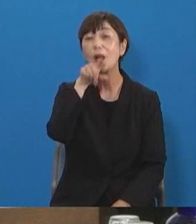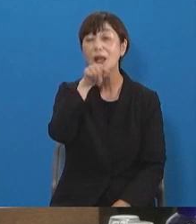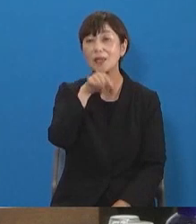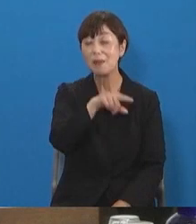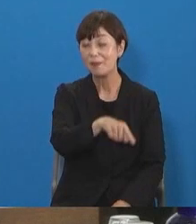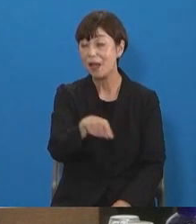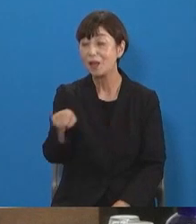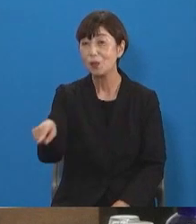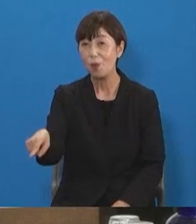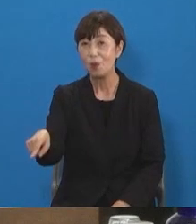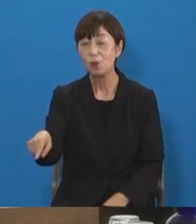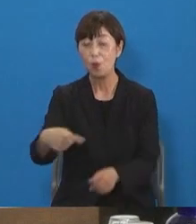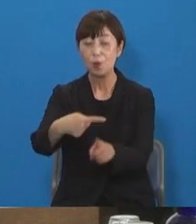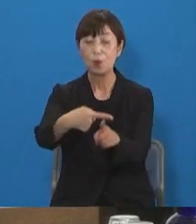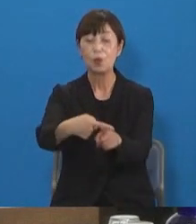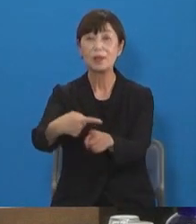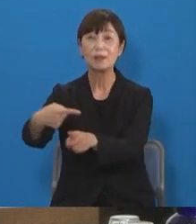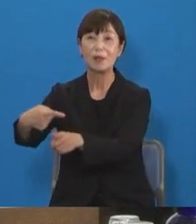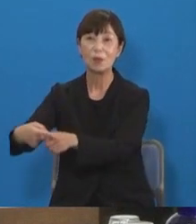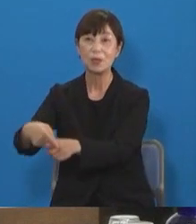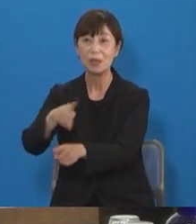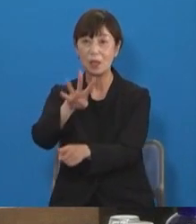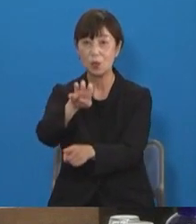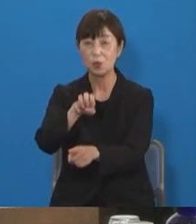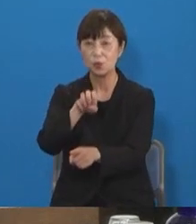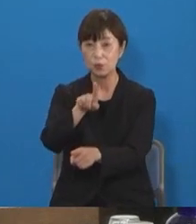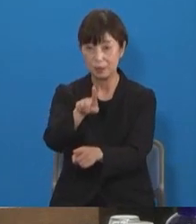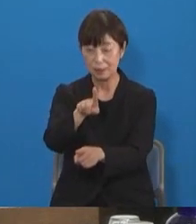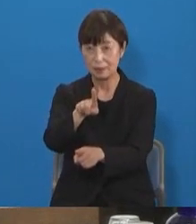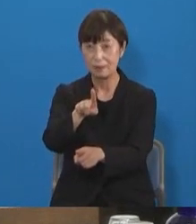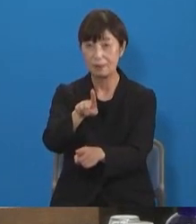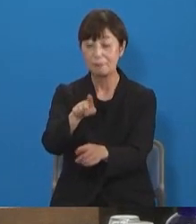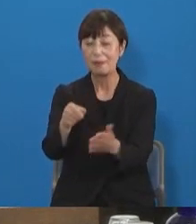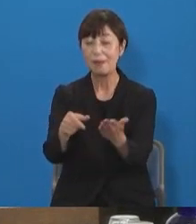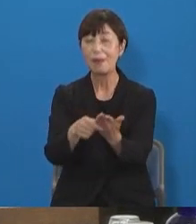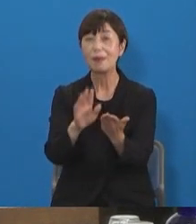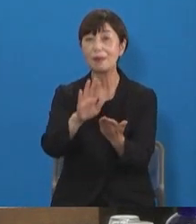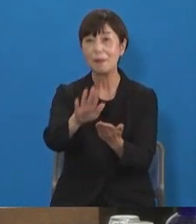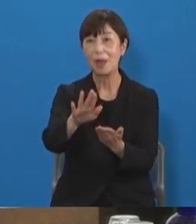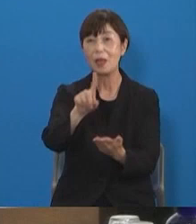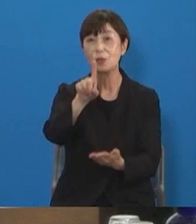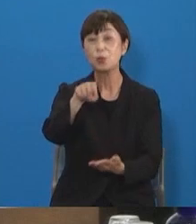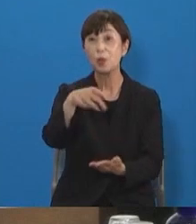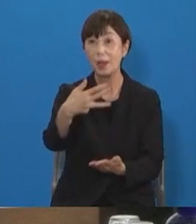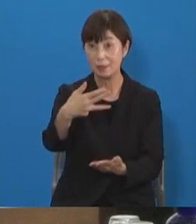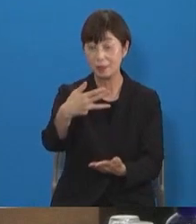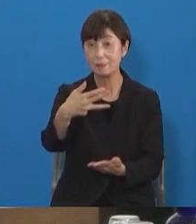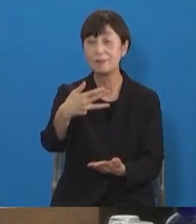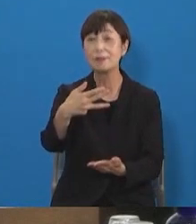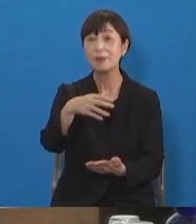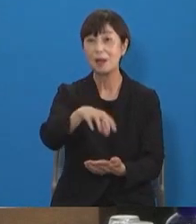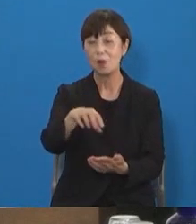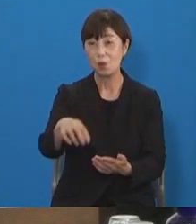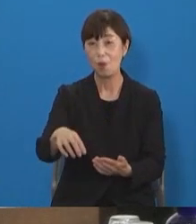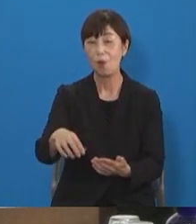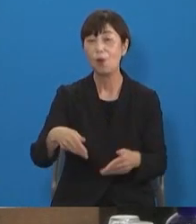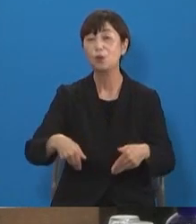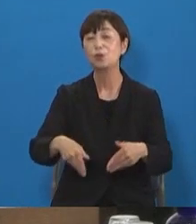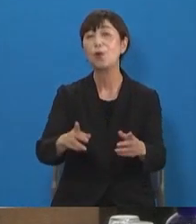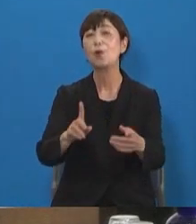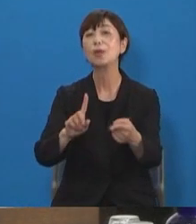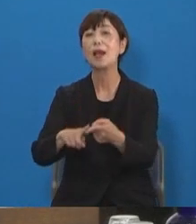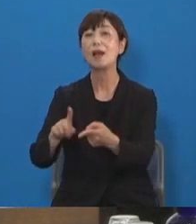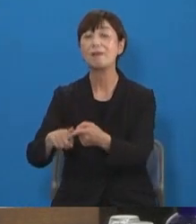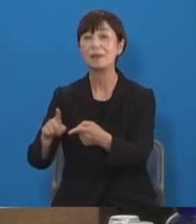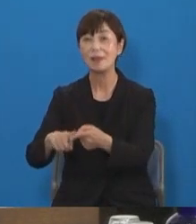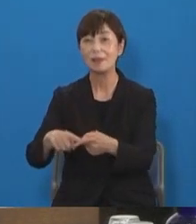行き交う主要交差点41箇所、また駅前広場18箇所において道路整備に合わせまして食事